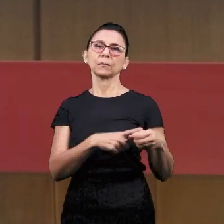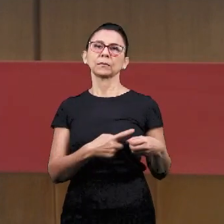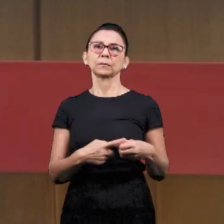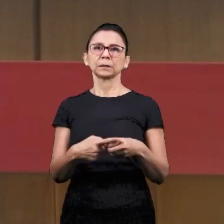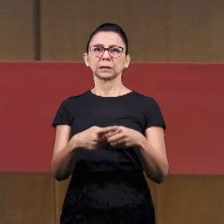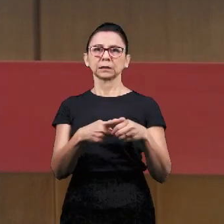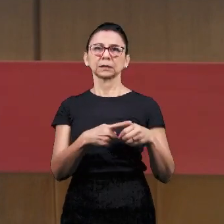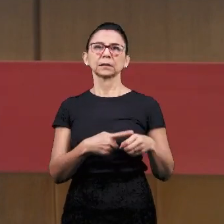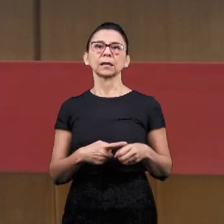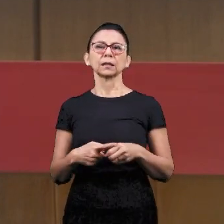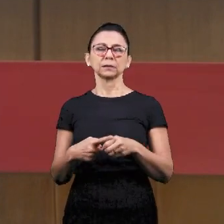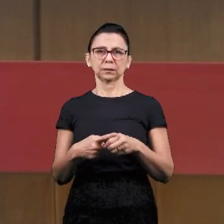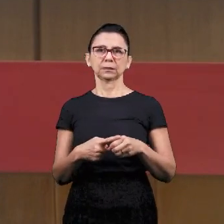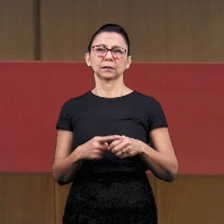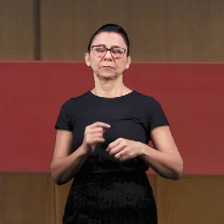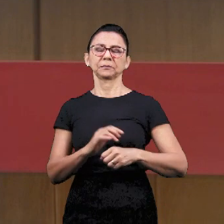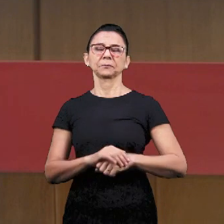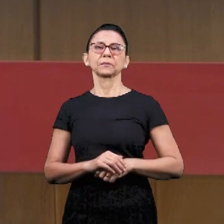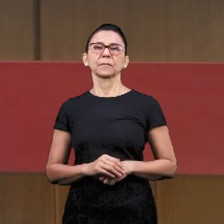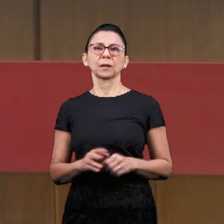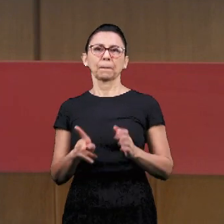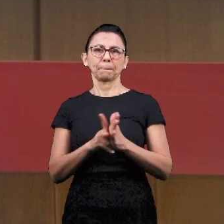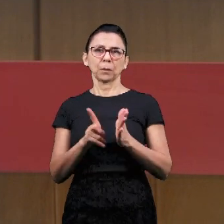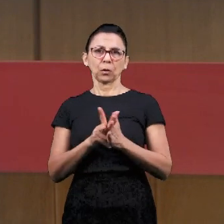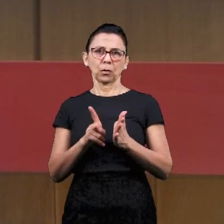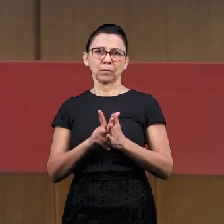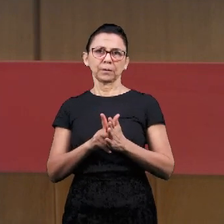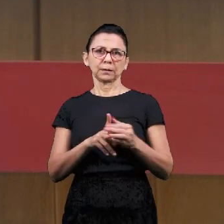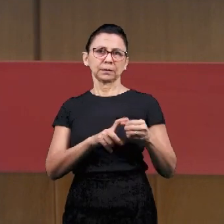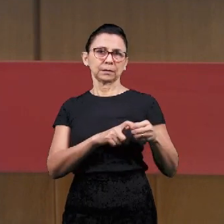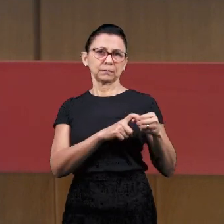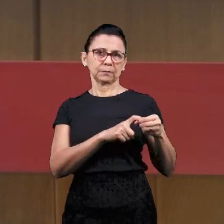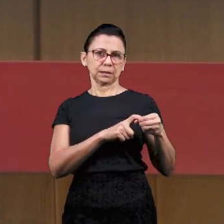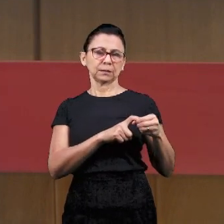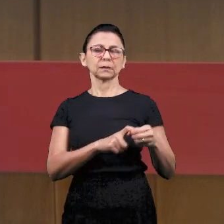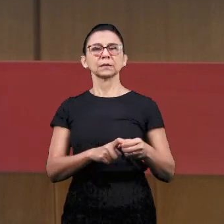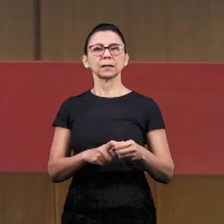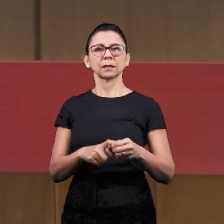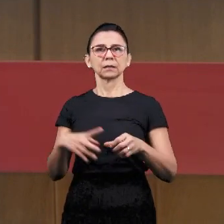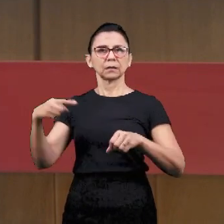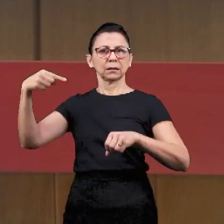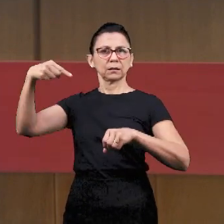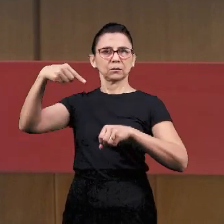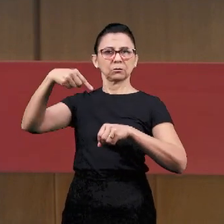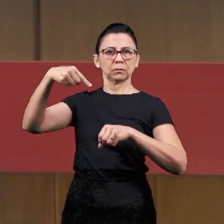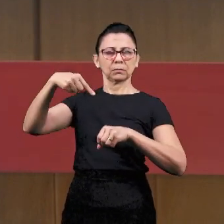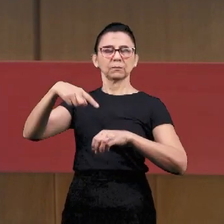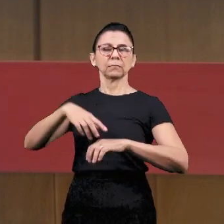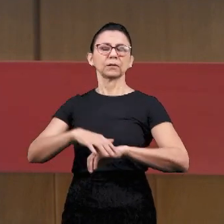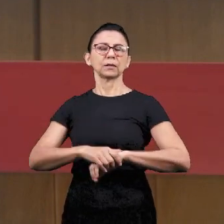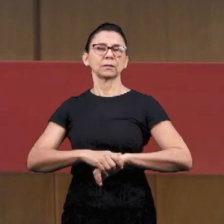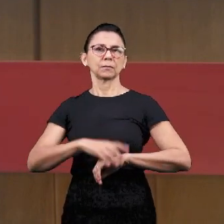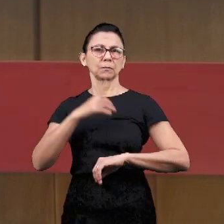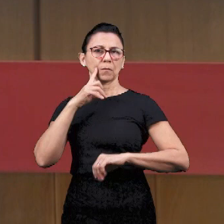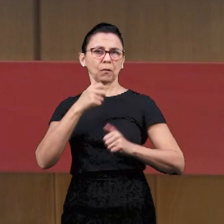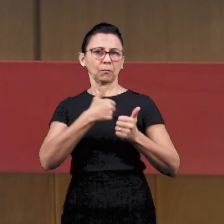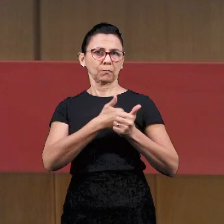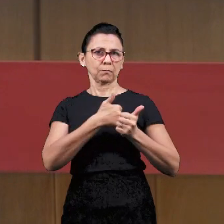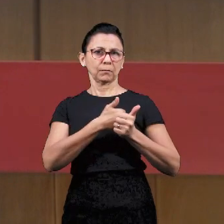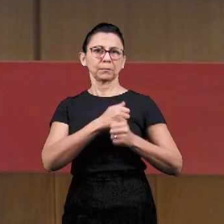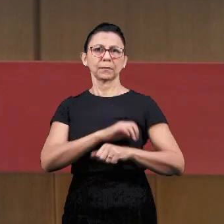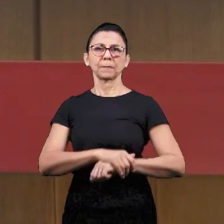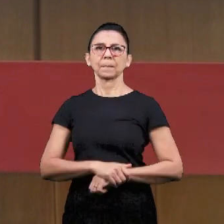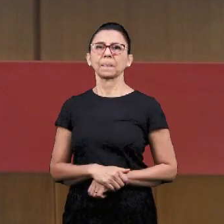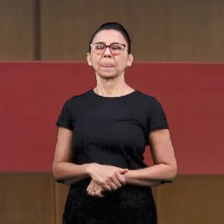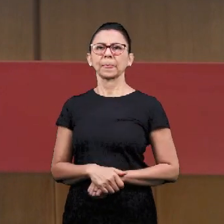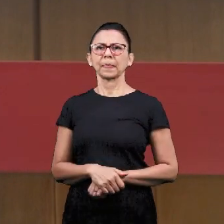qui reçoivent cette chaîne, vous pouvez accompagner la programmation annonçant l'Évangile éternel,